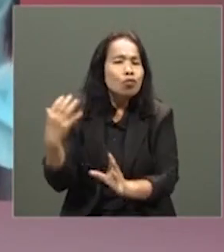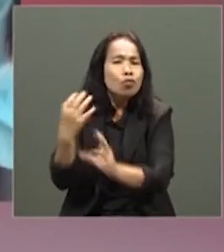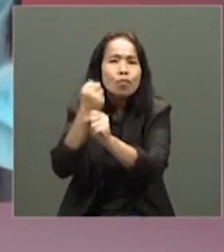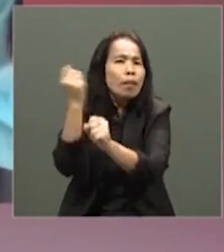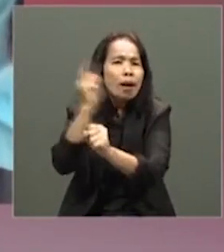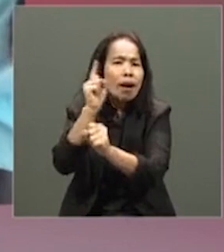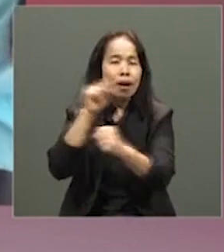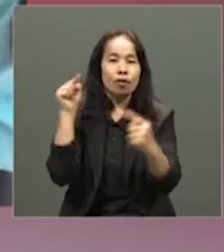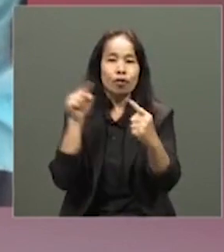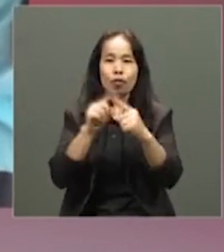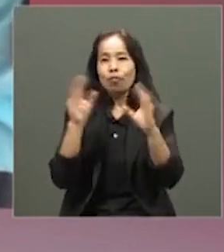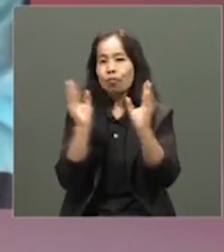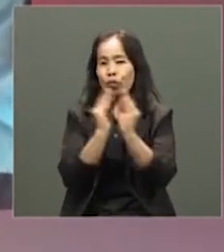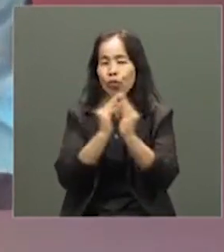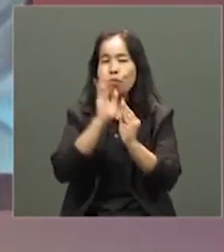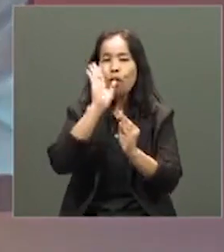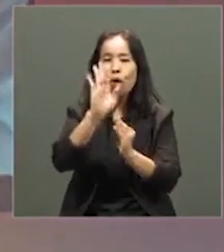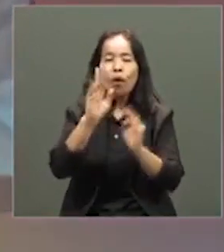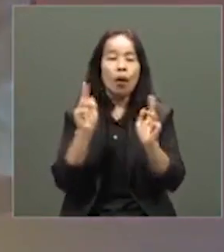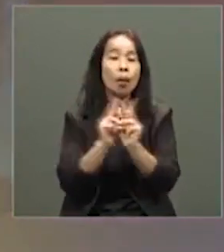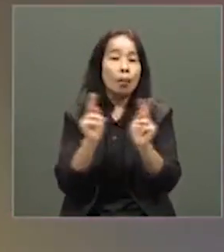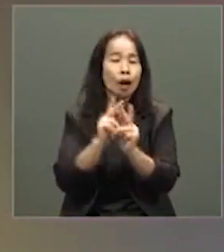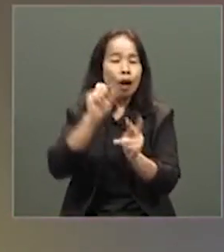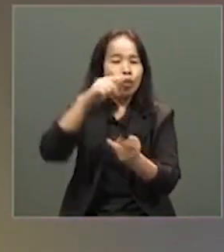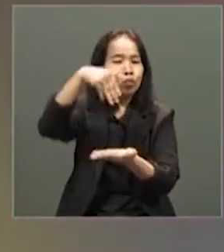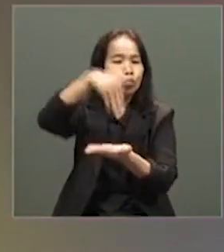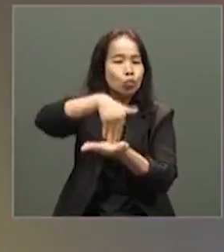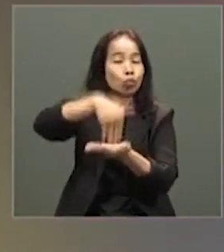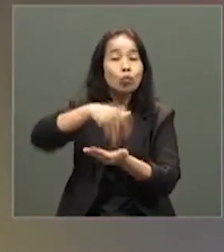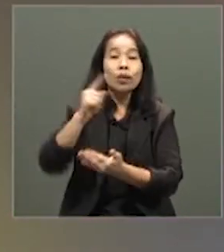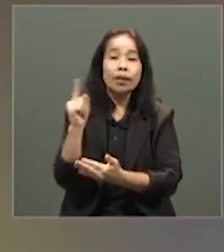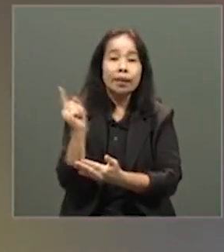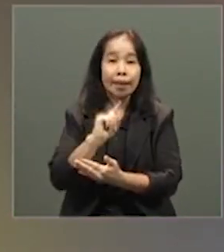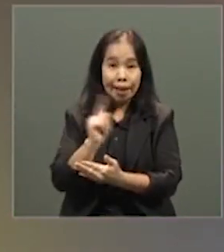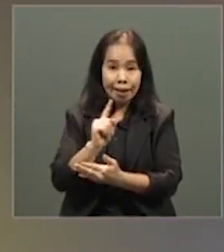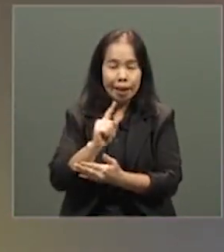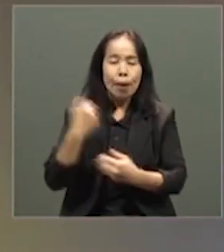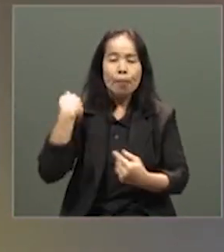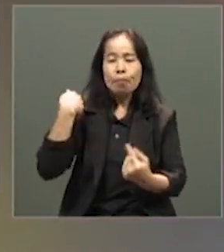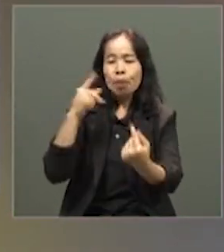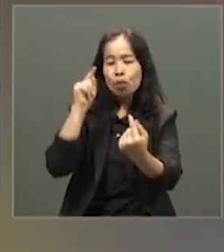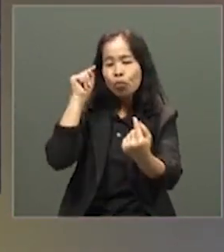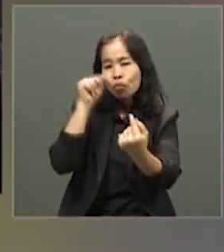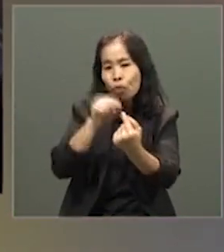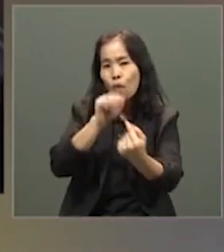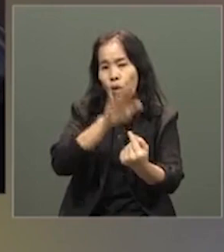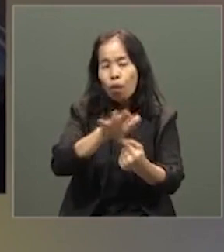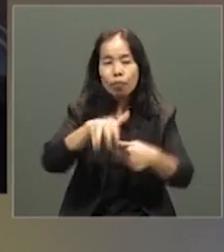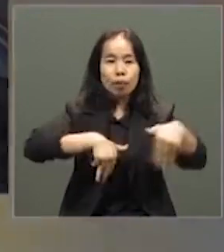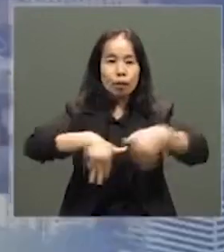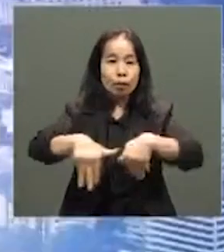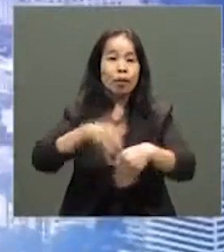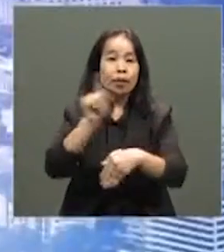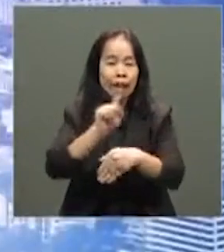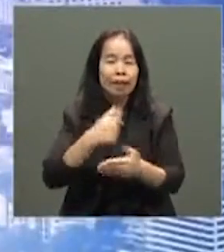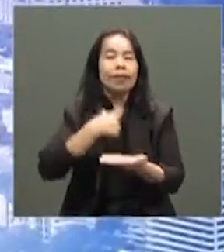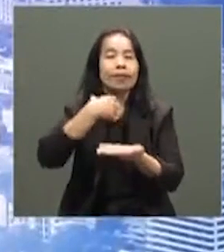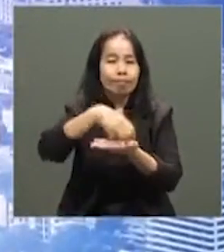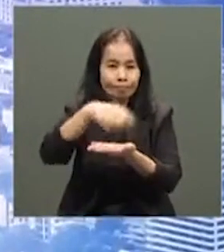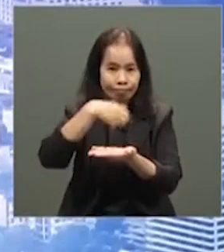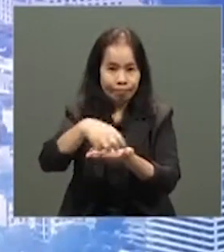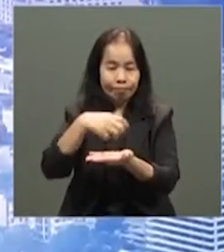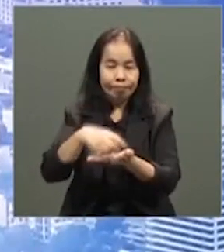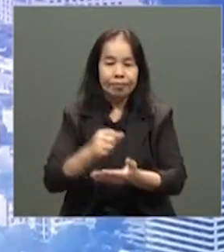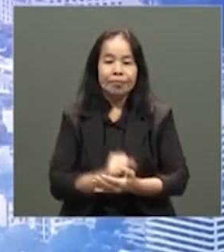ายแพทย์ทวีสินชี้แจงกรณีบุคลากรทางการแพทย์ที่ติดเชื้อว่า8เมษายนมีผู้ติดเชื้อประมาณ80รา